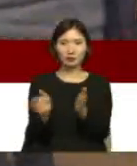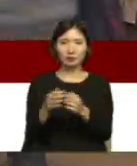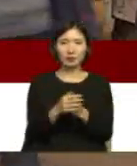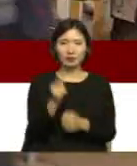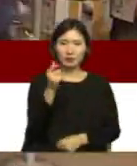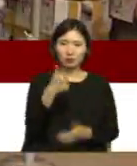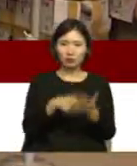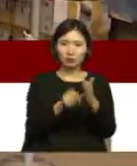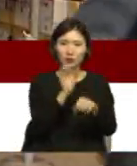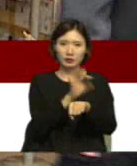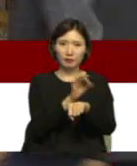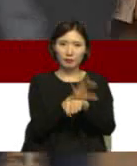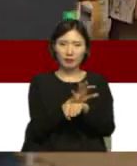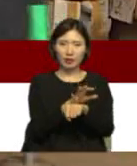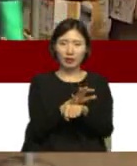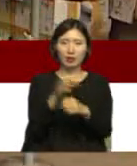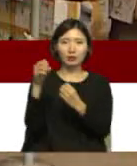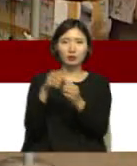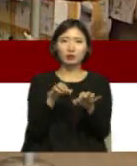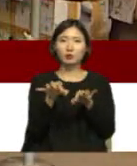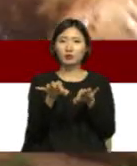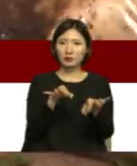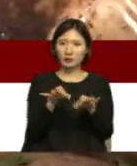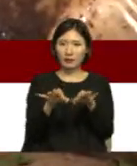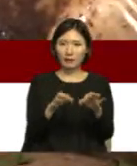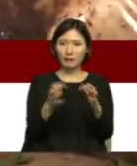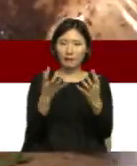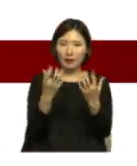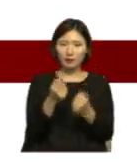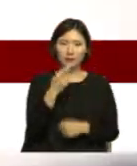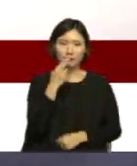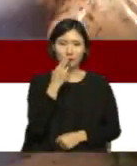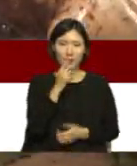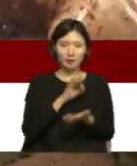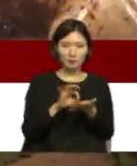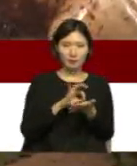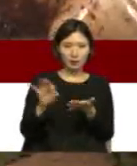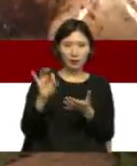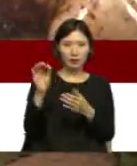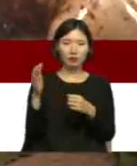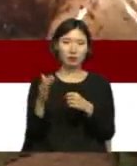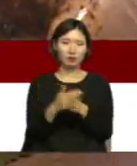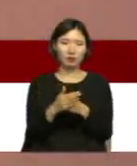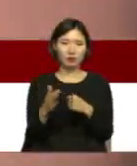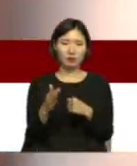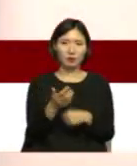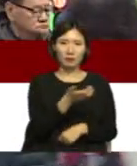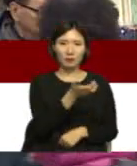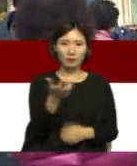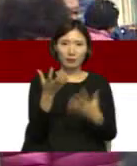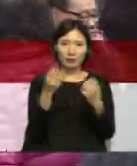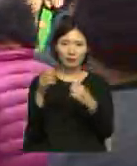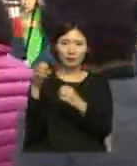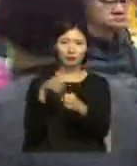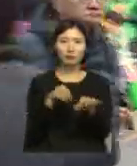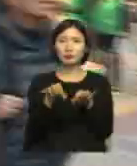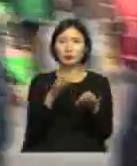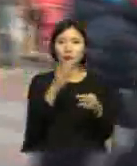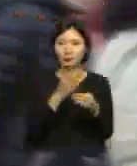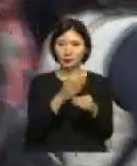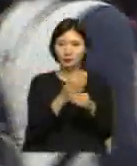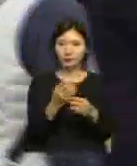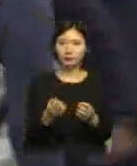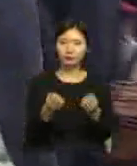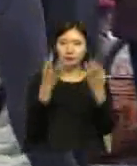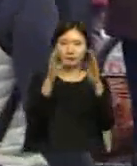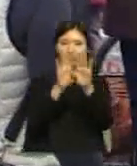소량의 물품 구입이 활발한 전통시장에서 많은 양의 비닐봉투가 소모되고 있는 만큼 유동인구가 많은 전통시장을 중심으로